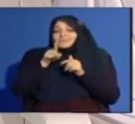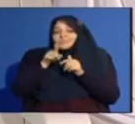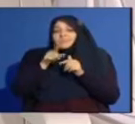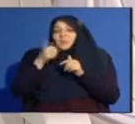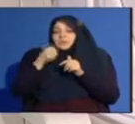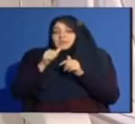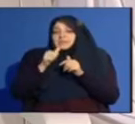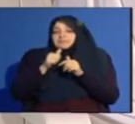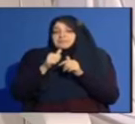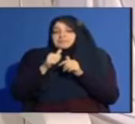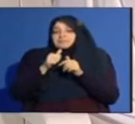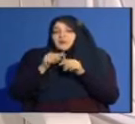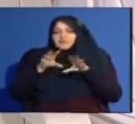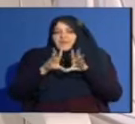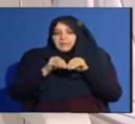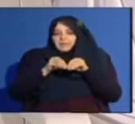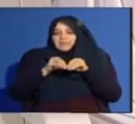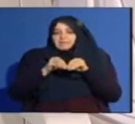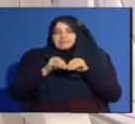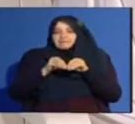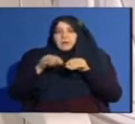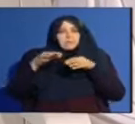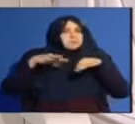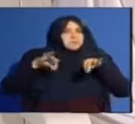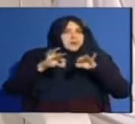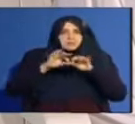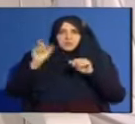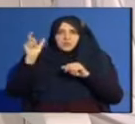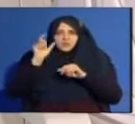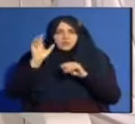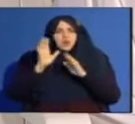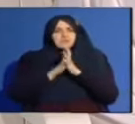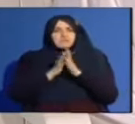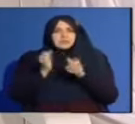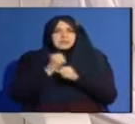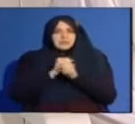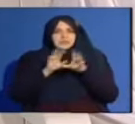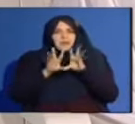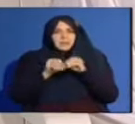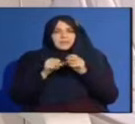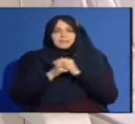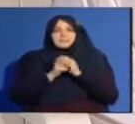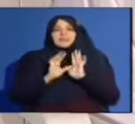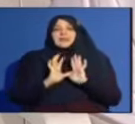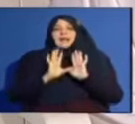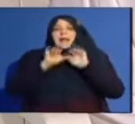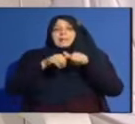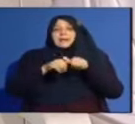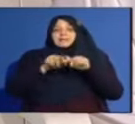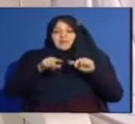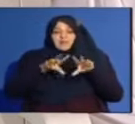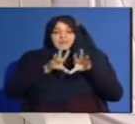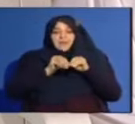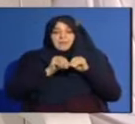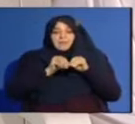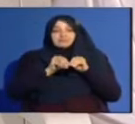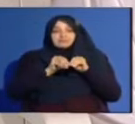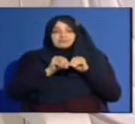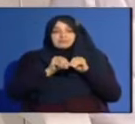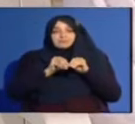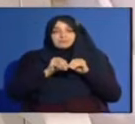تتشكل في الوطن، في أي وطن من أوطان الإسلام، نعم، ثم تنتقل